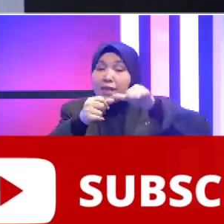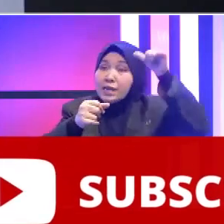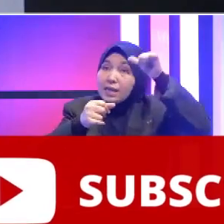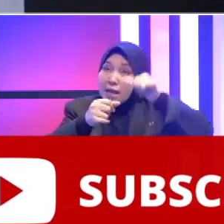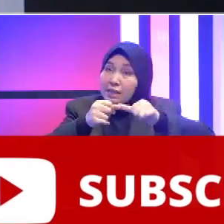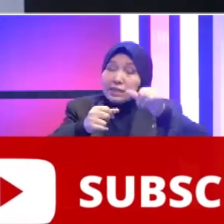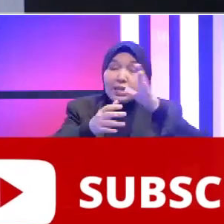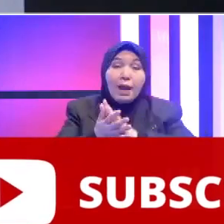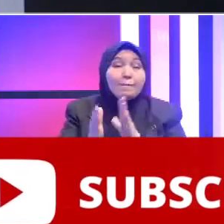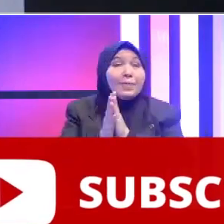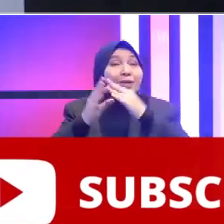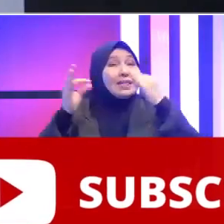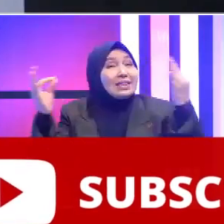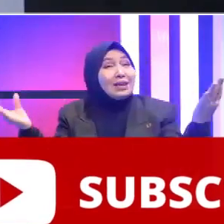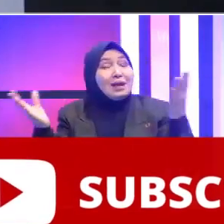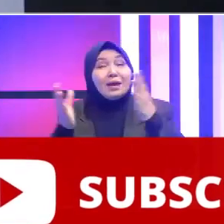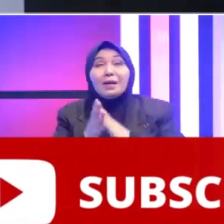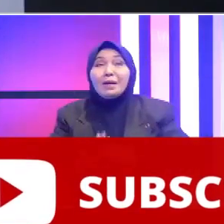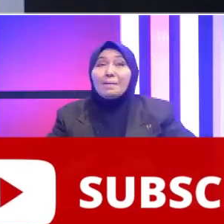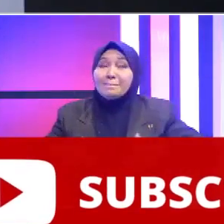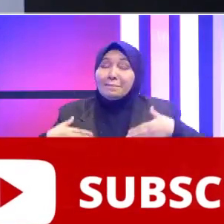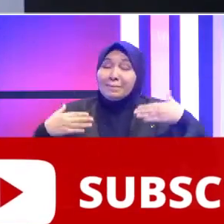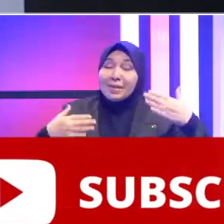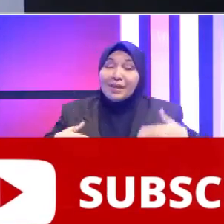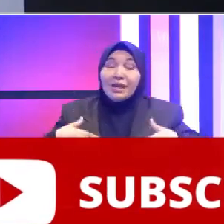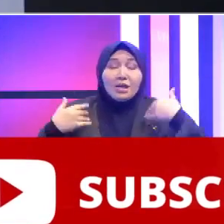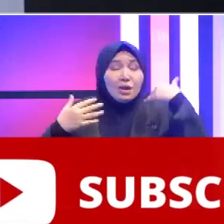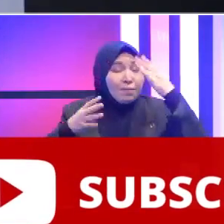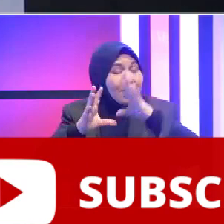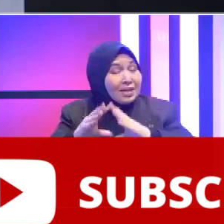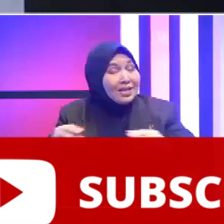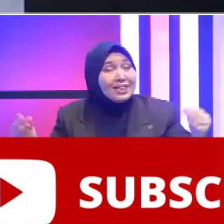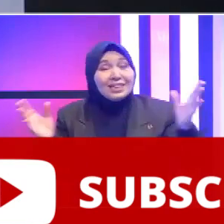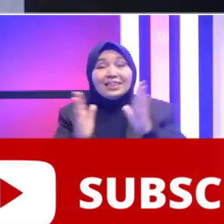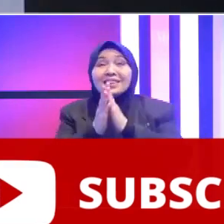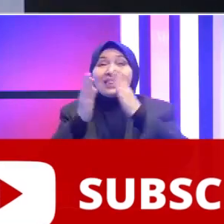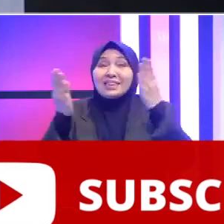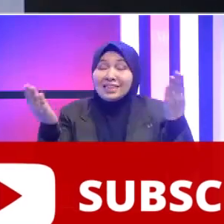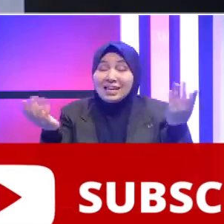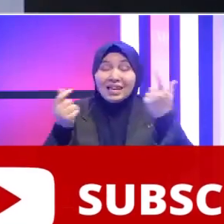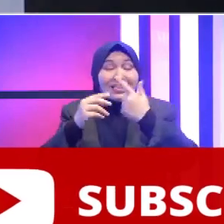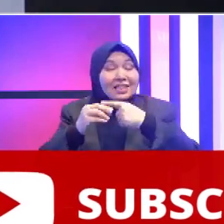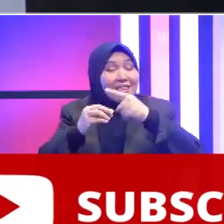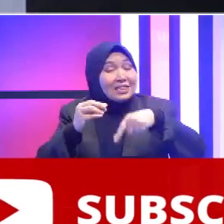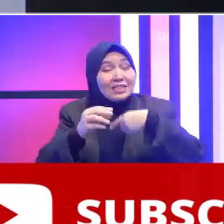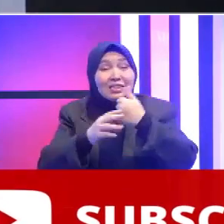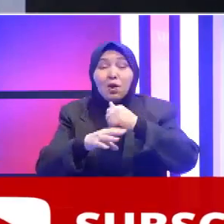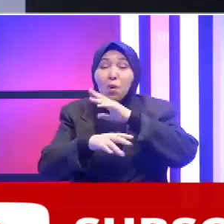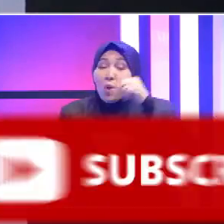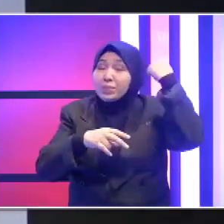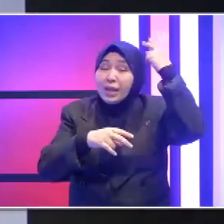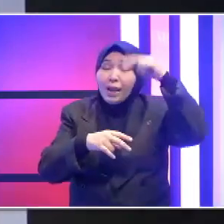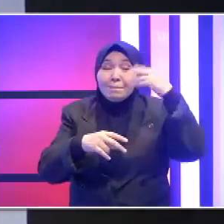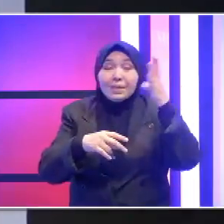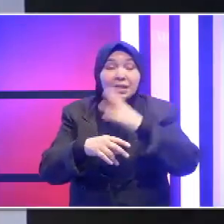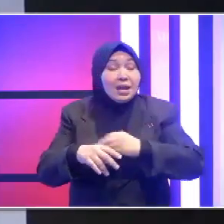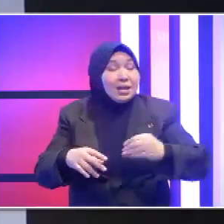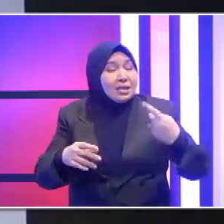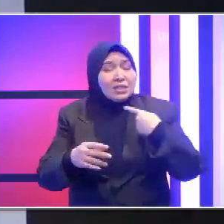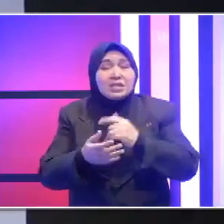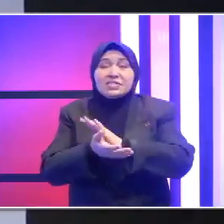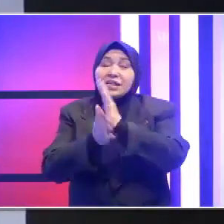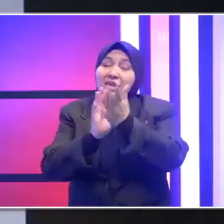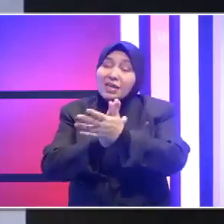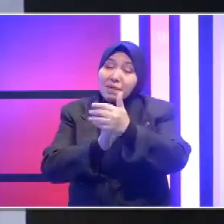Amrita gembira adbrite peringatan Twitter para kisah-kisah para Anbiya bagaimana kita berinteraksi nyanyi untuk kita